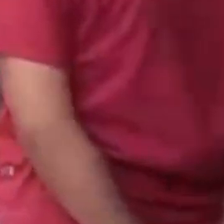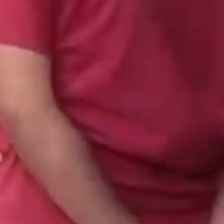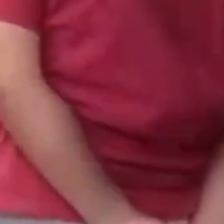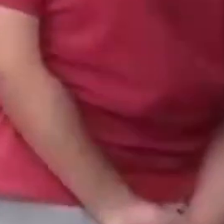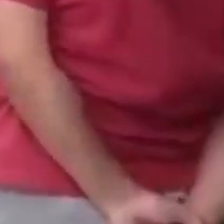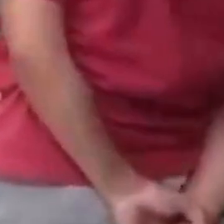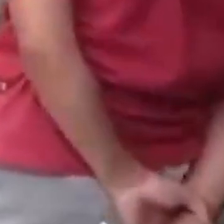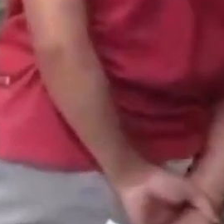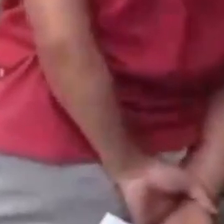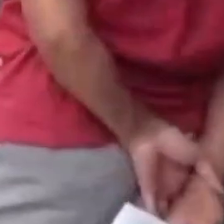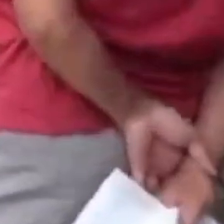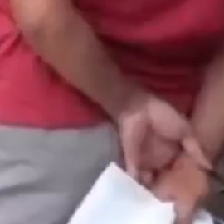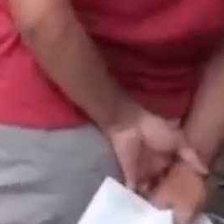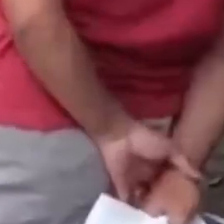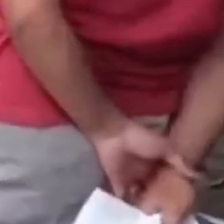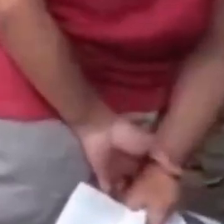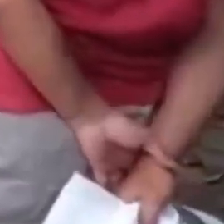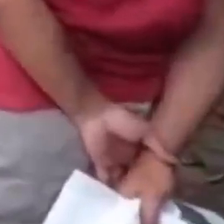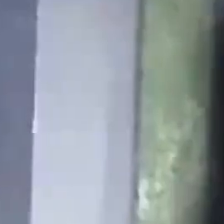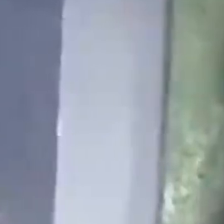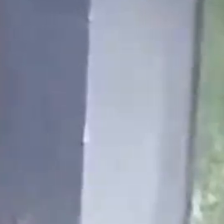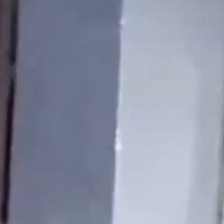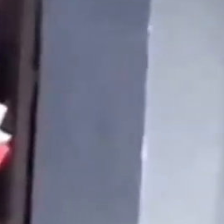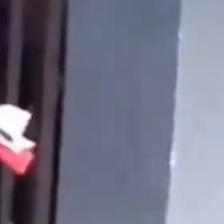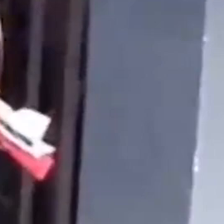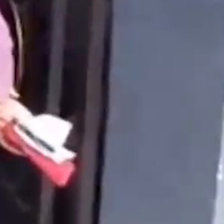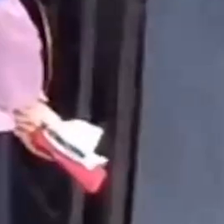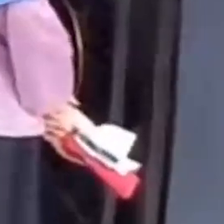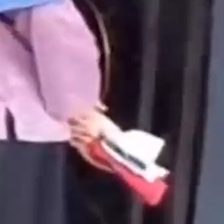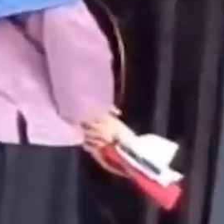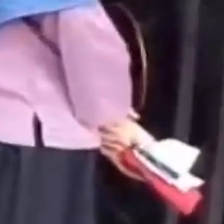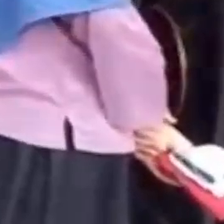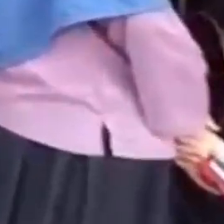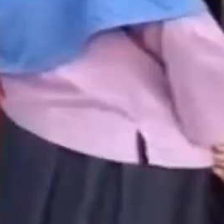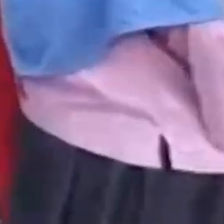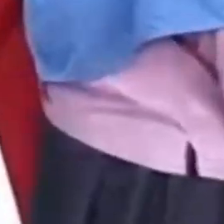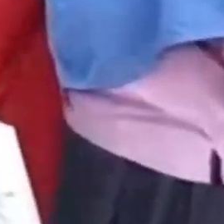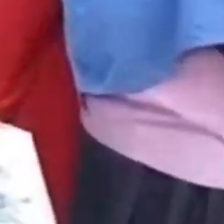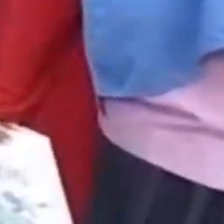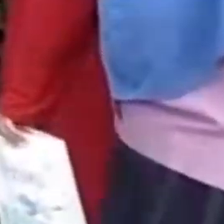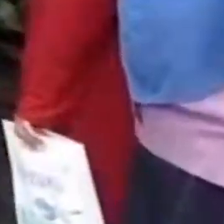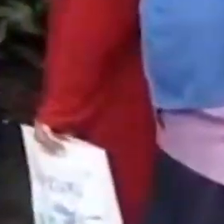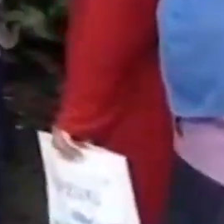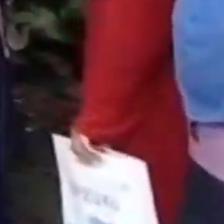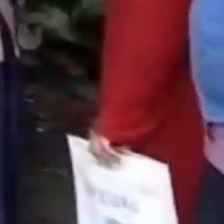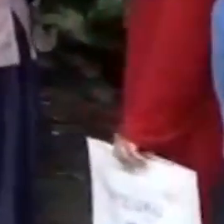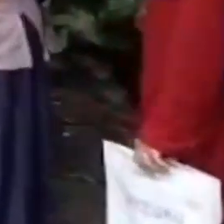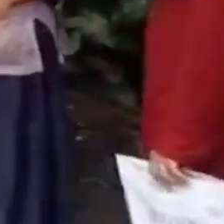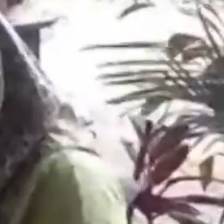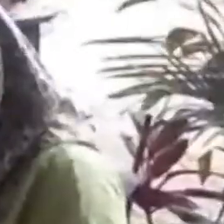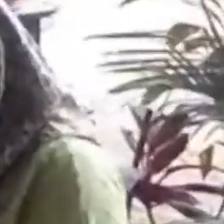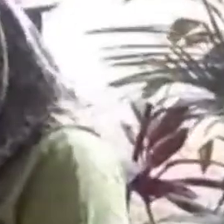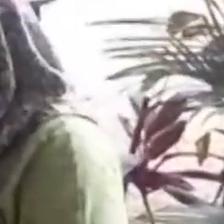Ratusan warga Kampung Serap Tirta Jaya, Sukmajaya, Kota Depok rela antre untuk bisa mendapatkan BLT tahap kedua. Warga